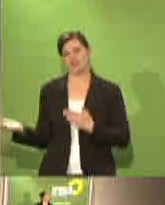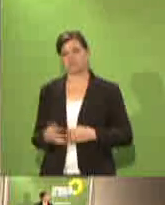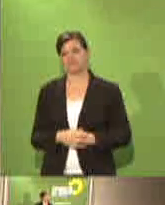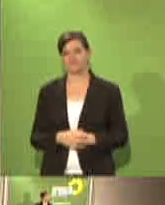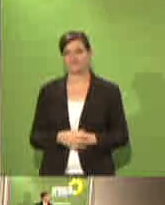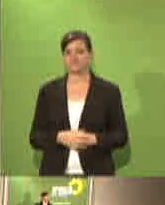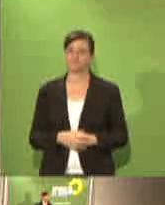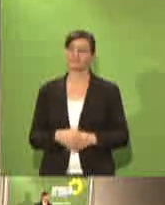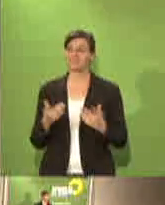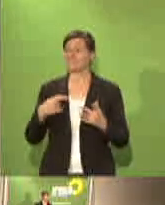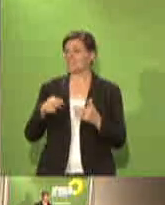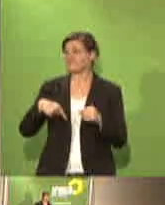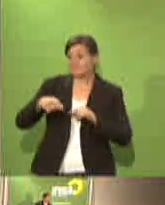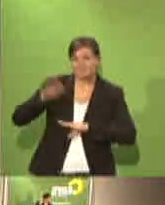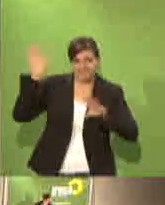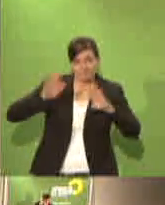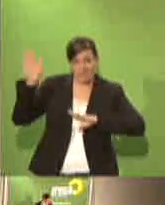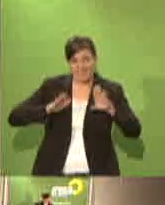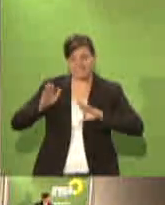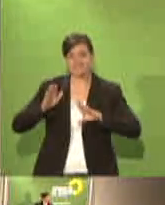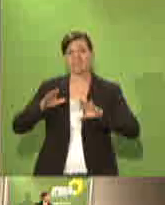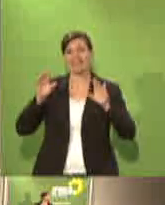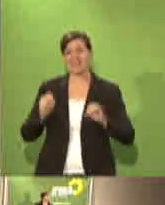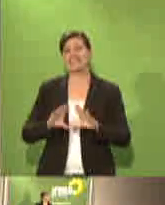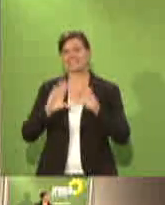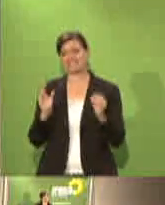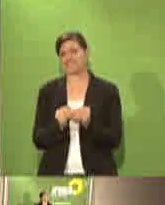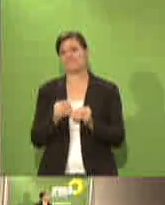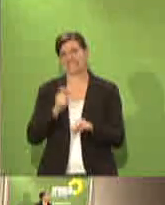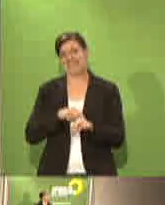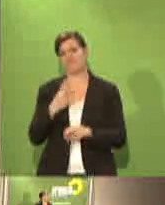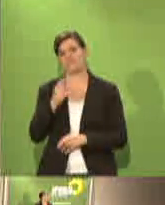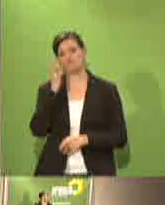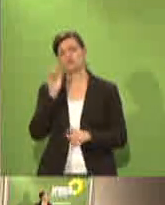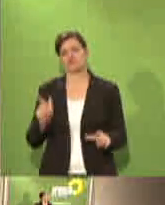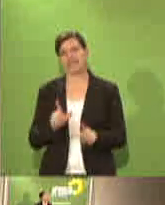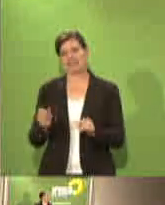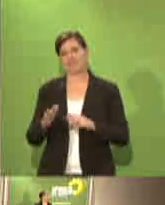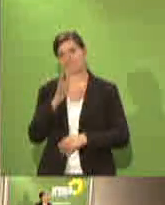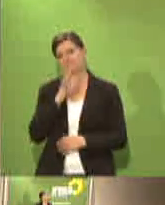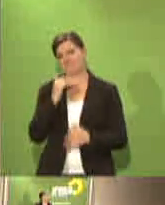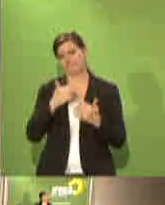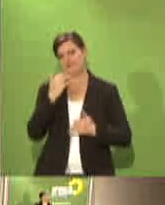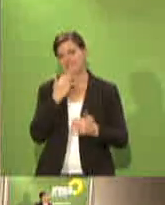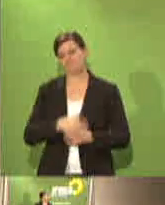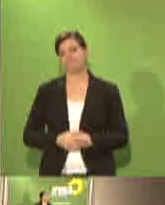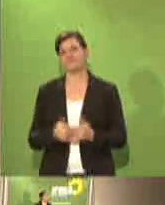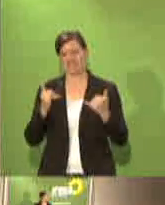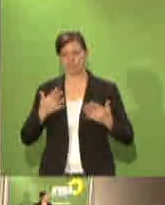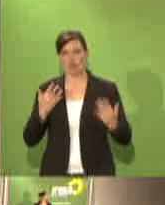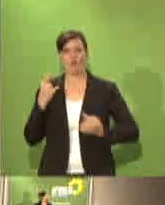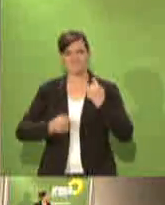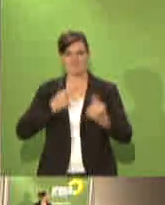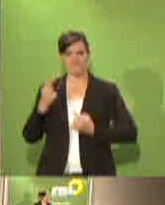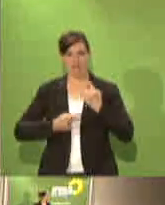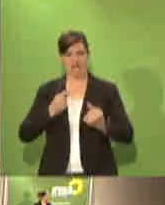gleich melden, können dann eben in 4 Minuten ihre Wortbeiträge dazu vorstellen. Das ist jetzt das Verfahren, wie wir euch